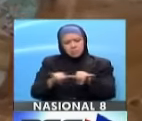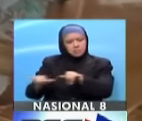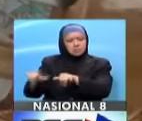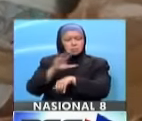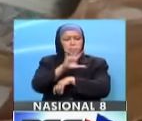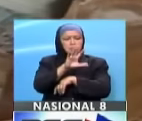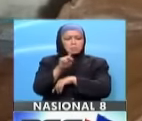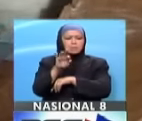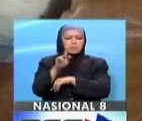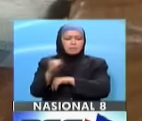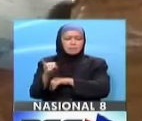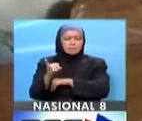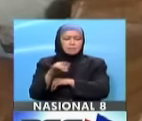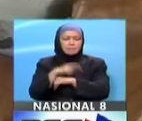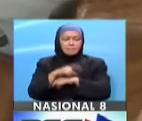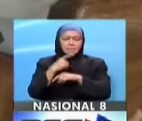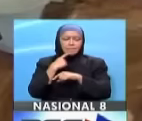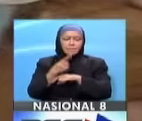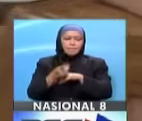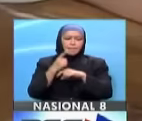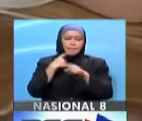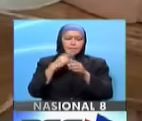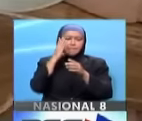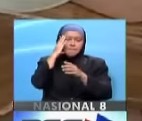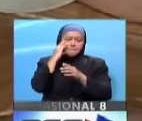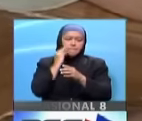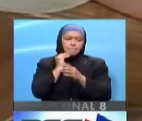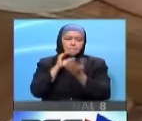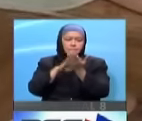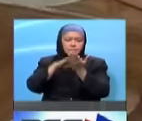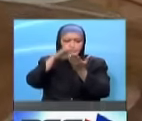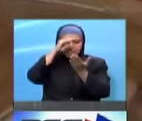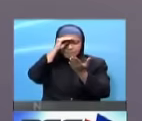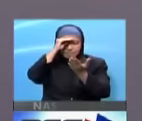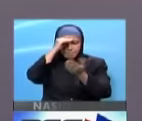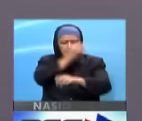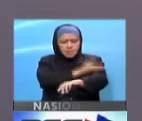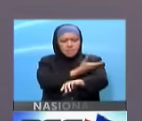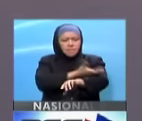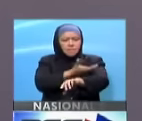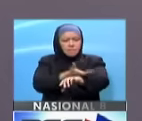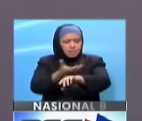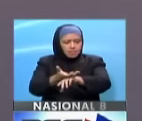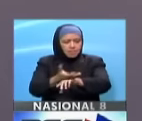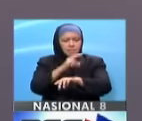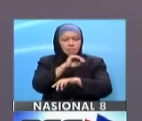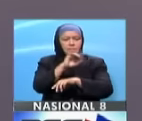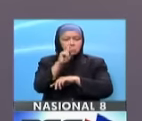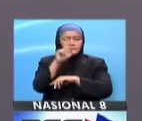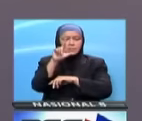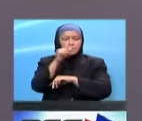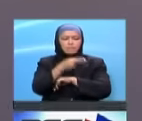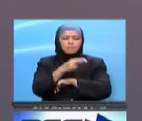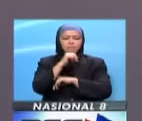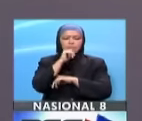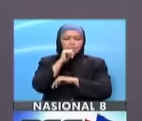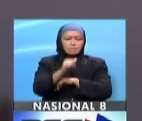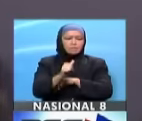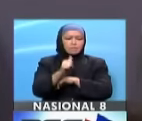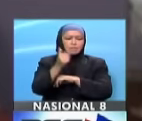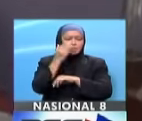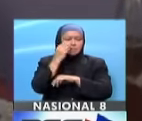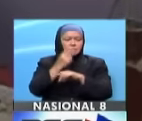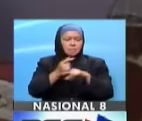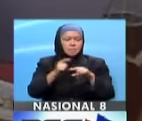Mendalami cara penyembelihan sejak turun-temurun daripada nenek moyangnya, Niklah juga tidak mengabaikan petua yang diamal orang